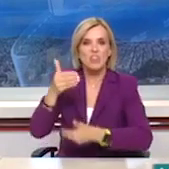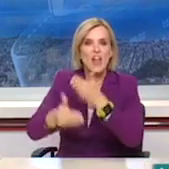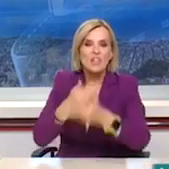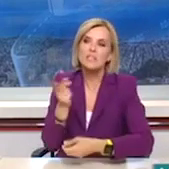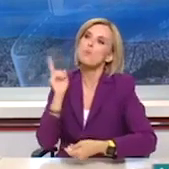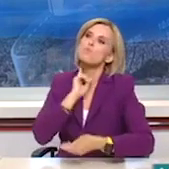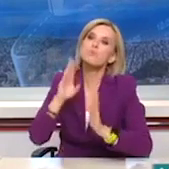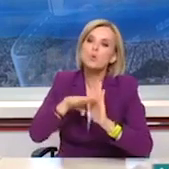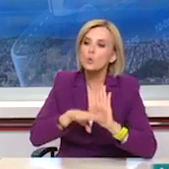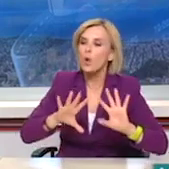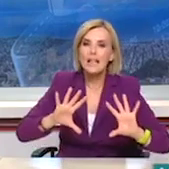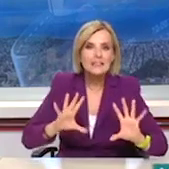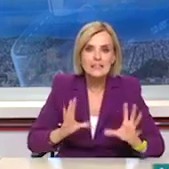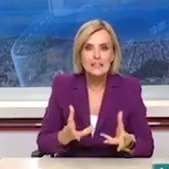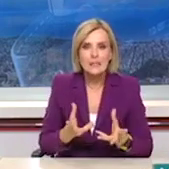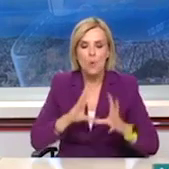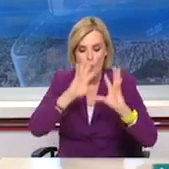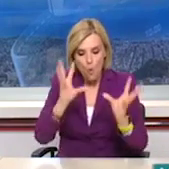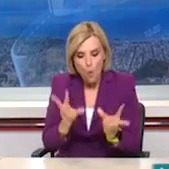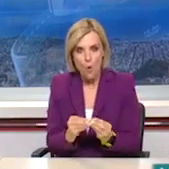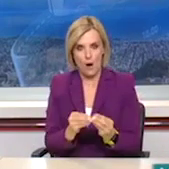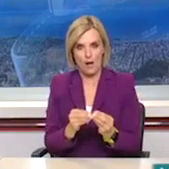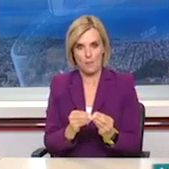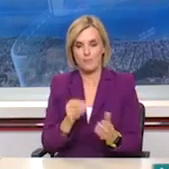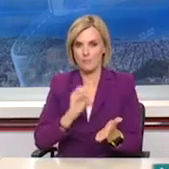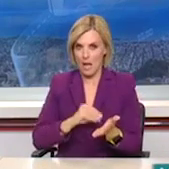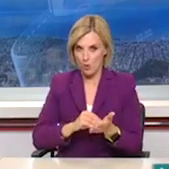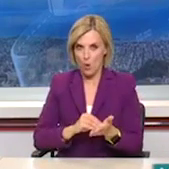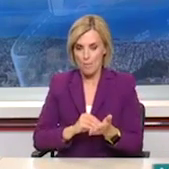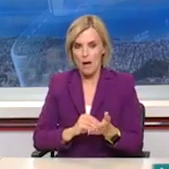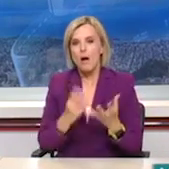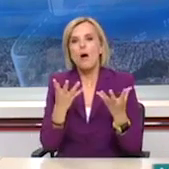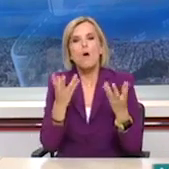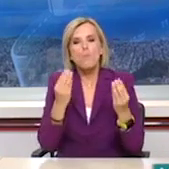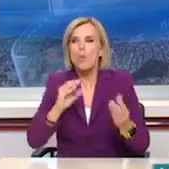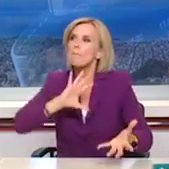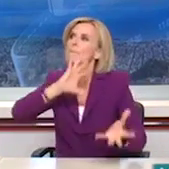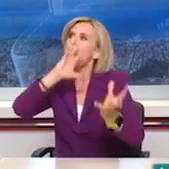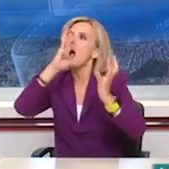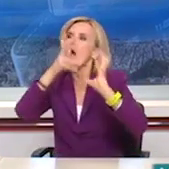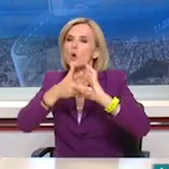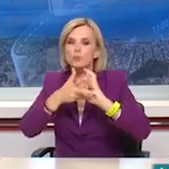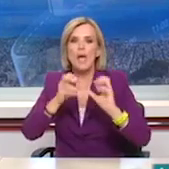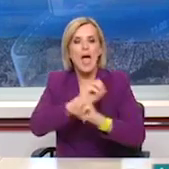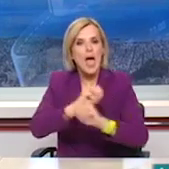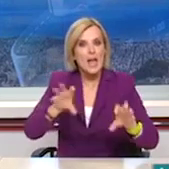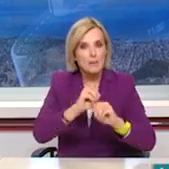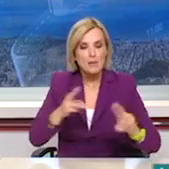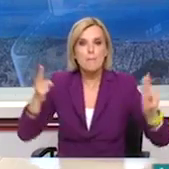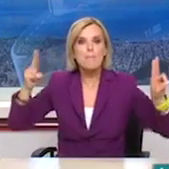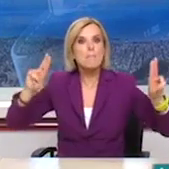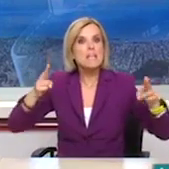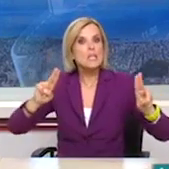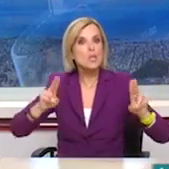οδηγίες. Με αυτή την ευκαιρία, πρέπει να τονίσω πως καταγράφεται από πολλαπλές πηγές σε παγκόσμιο επίπεδο σημαντική μείωση των